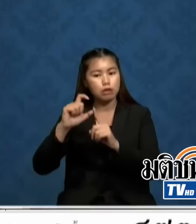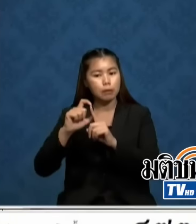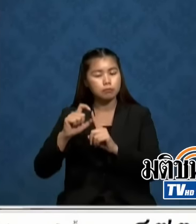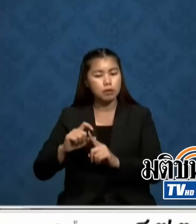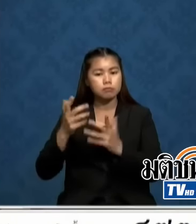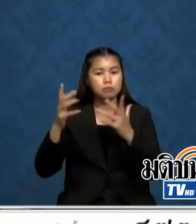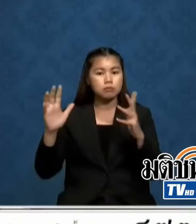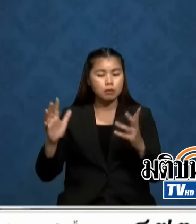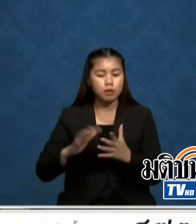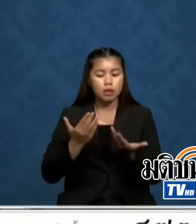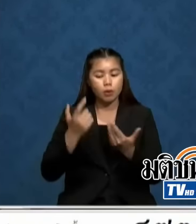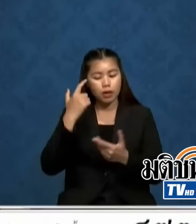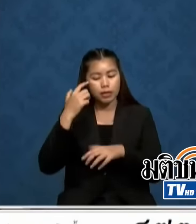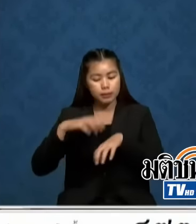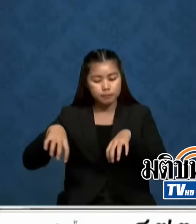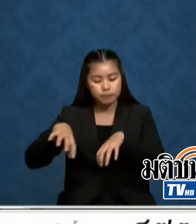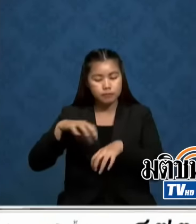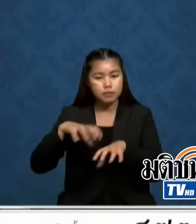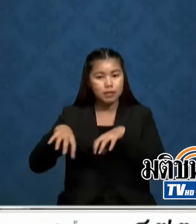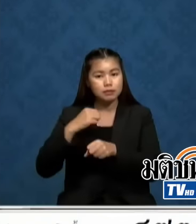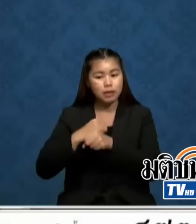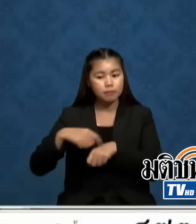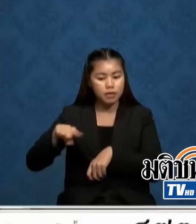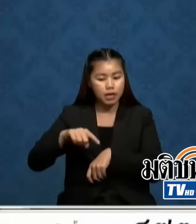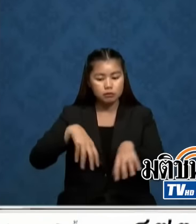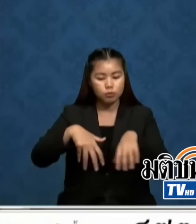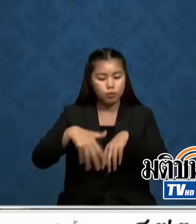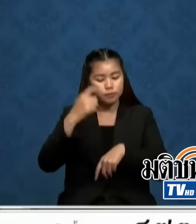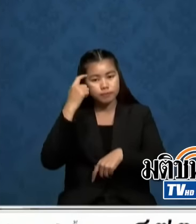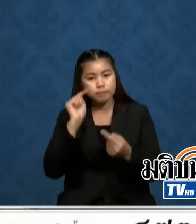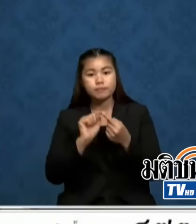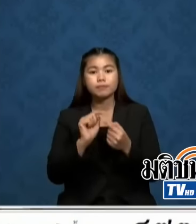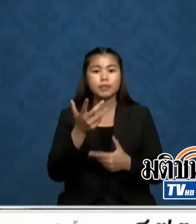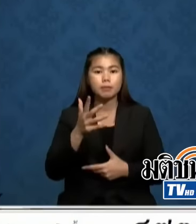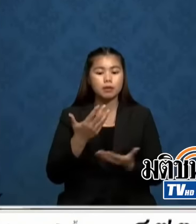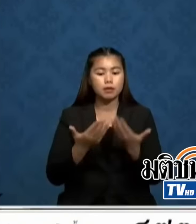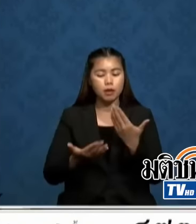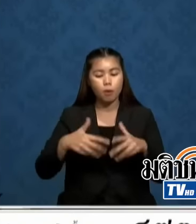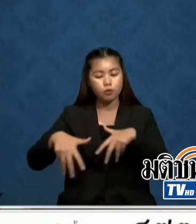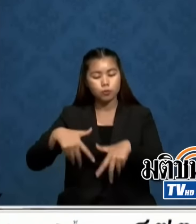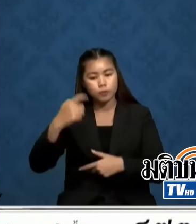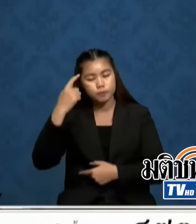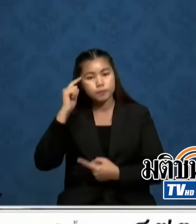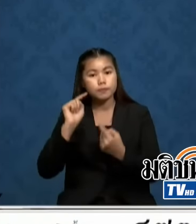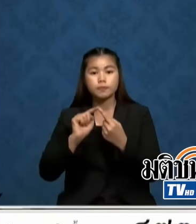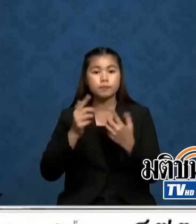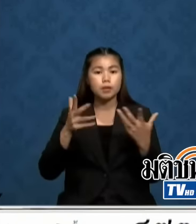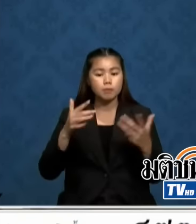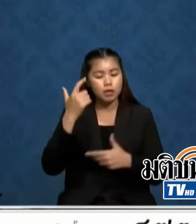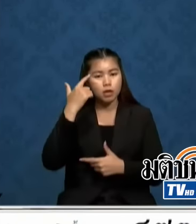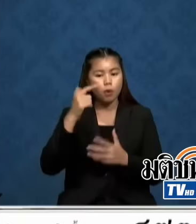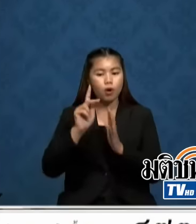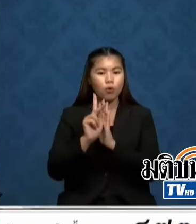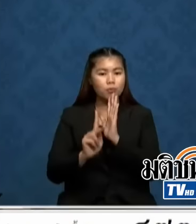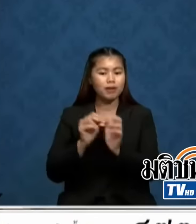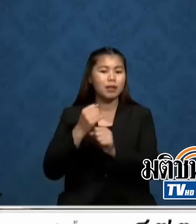ด้านสถาที่ตั้งหรือกระบวนการมีส่วนร่วมของคนในชุมชนซึ่งขัดต่อหลักการมีส่วนร่วมของประชาชนและขัดต่อเจตนารมณ์ของกฎ